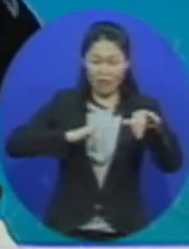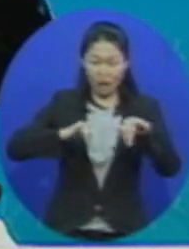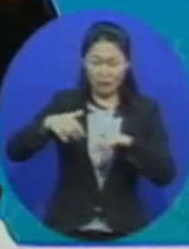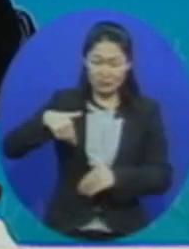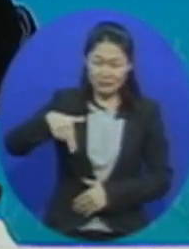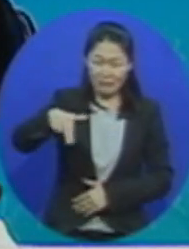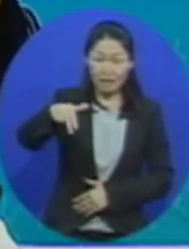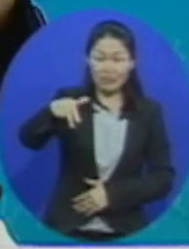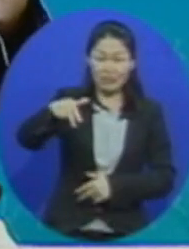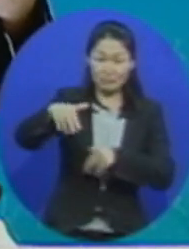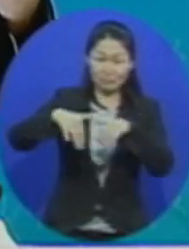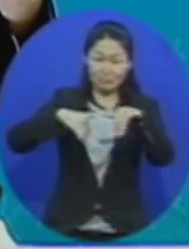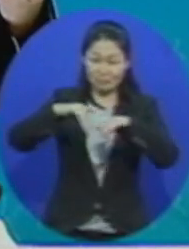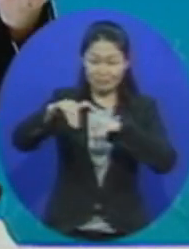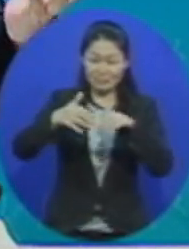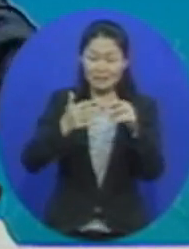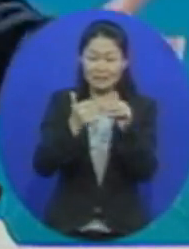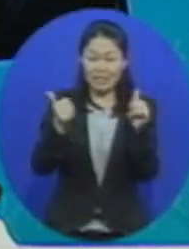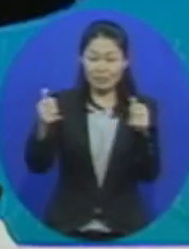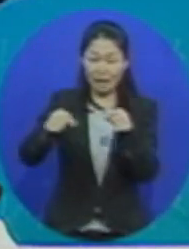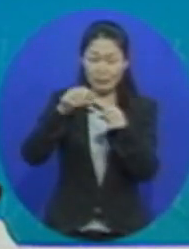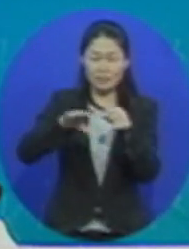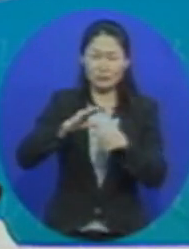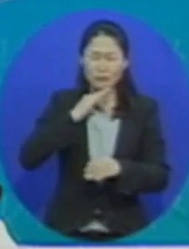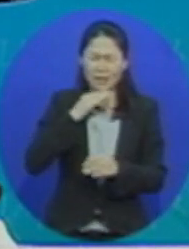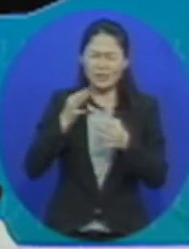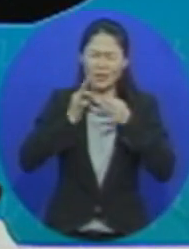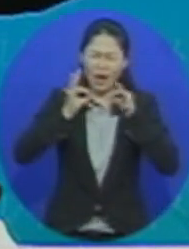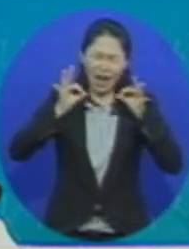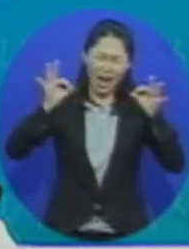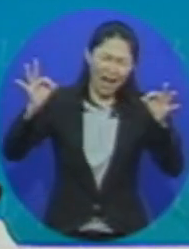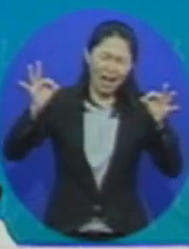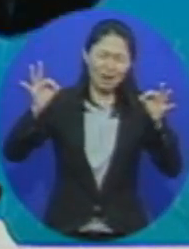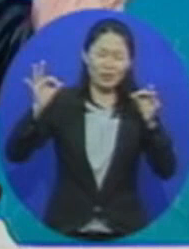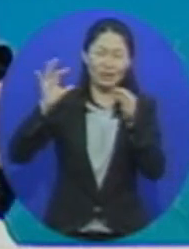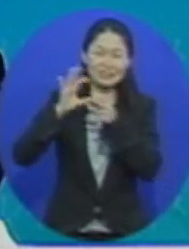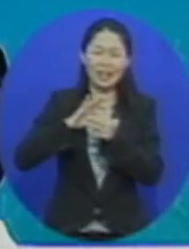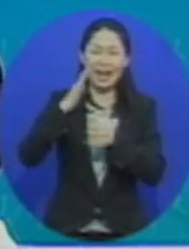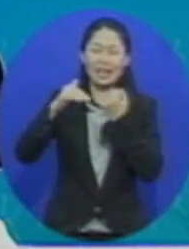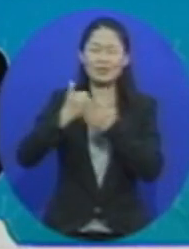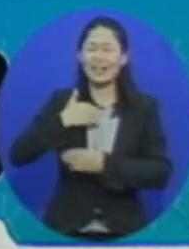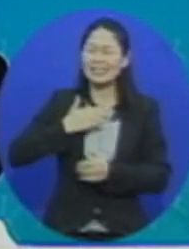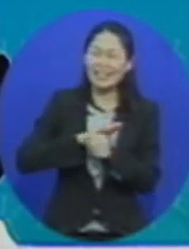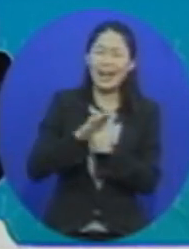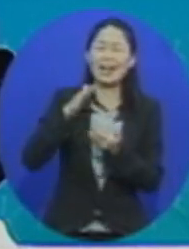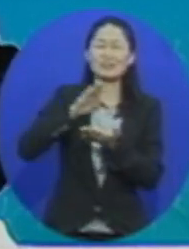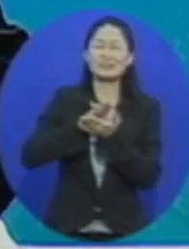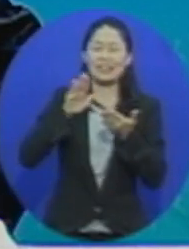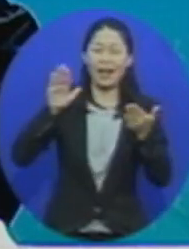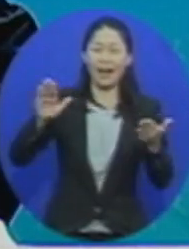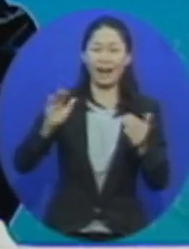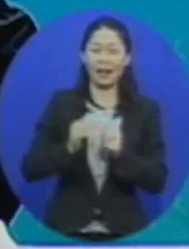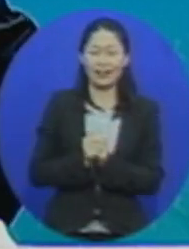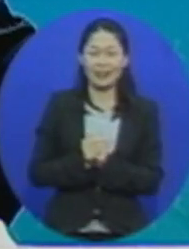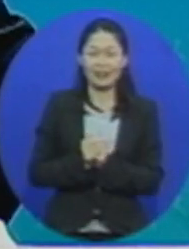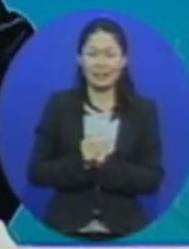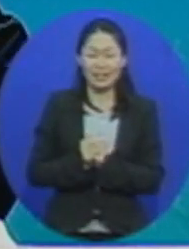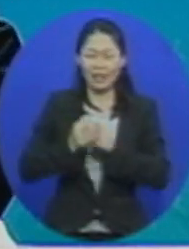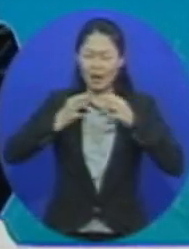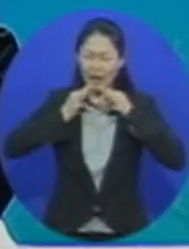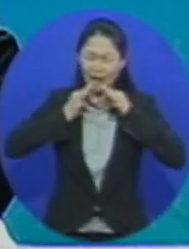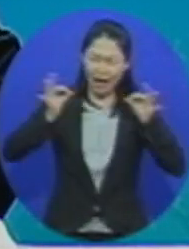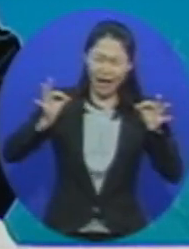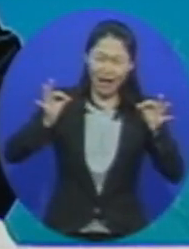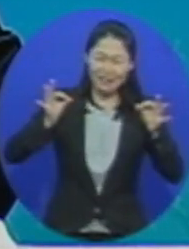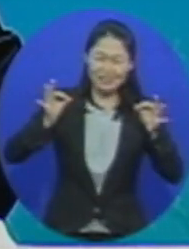지나가는 사람들 앞에서 정말 소리소리 지르면서 하나님이 나를 사랑하십니다 그렇게 외칠